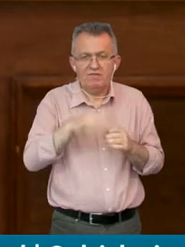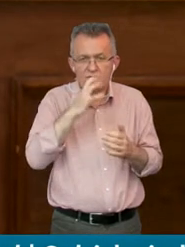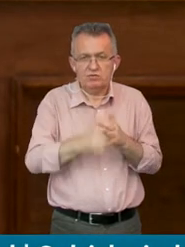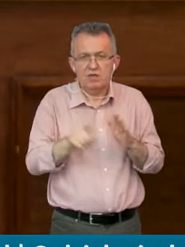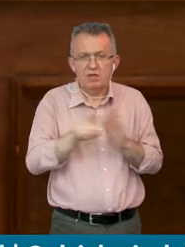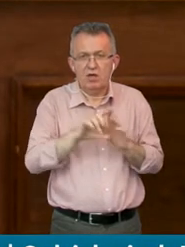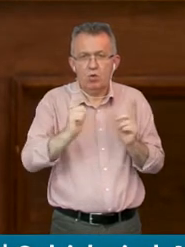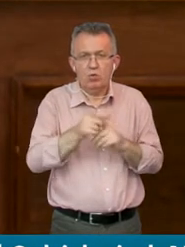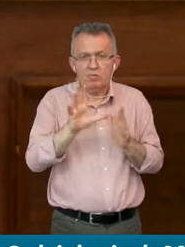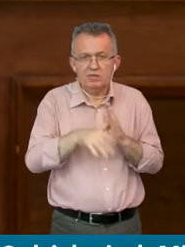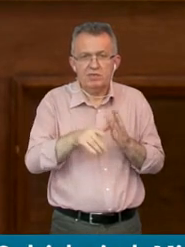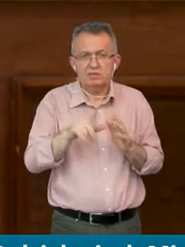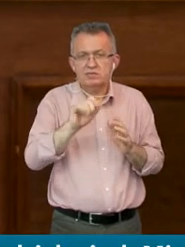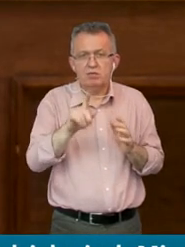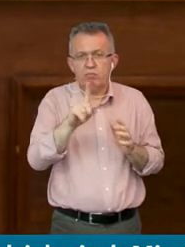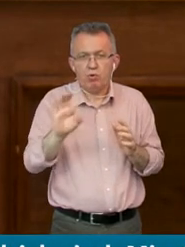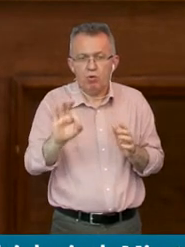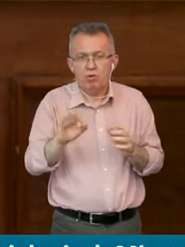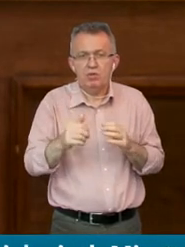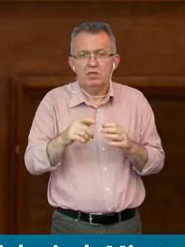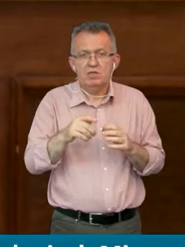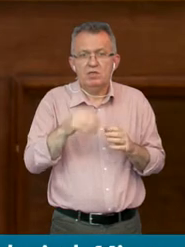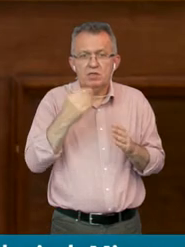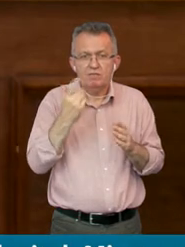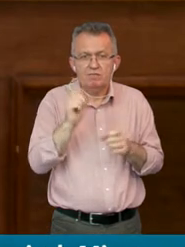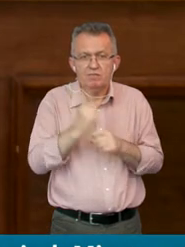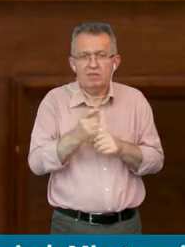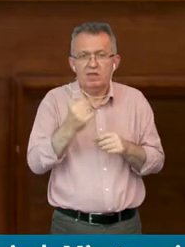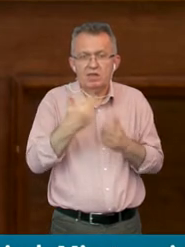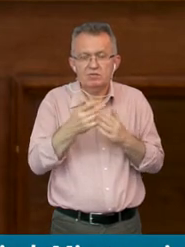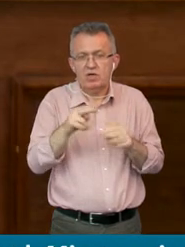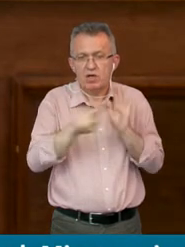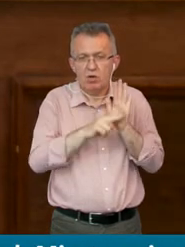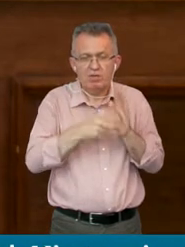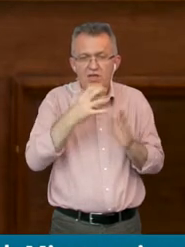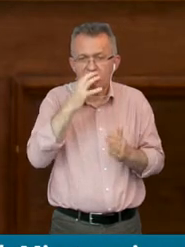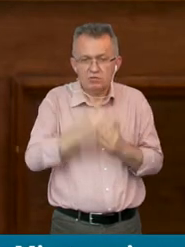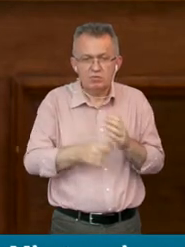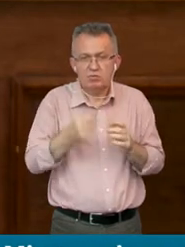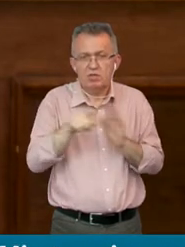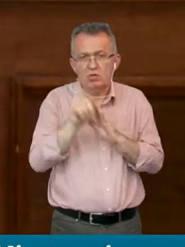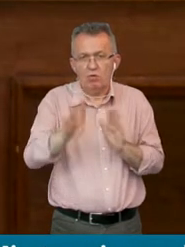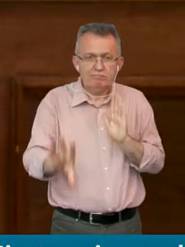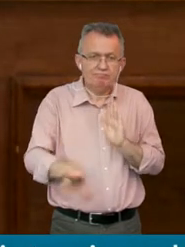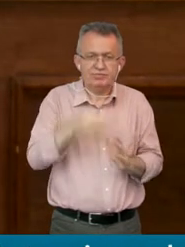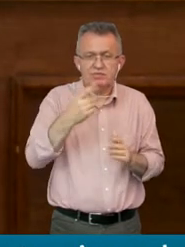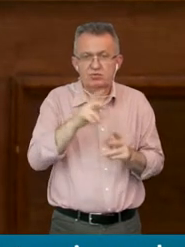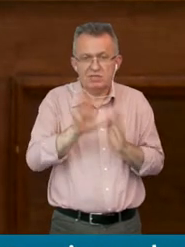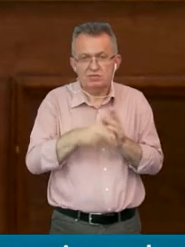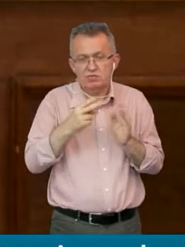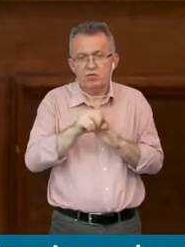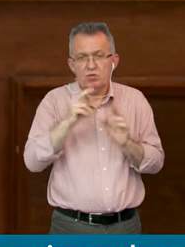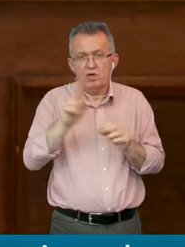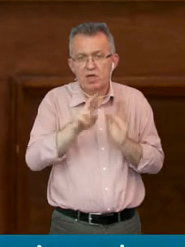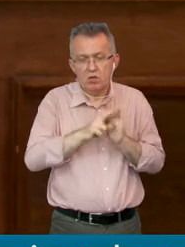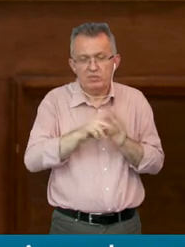projekty ogólnomiejskie z SBO z powodu, że wygrał śmiesznie tani projekt? Czemu zgodnie z regulaminem nie wykorzystuje się środków aż do ich wyczerpania? Czy miasto zamierza dodać do regulaminu